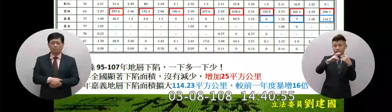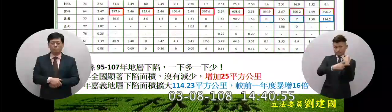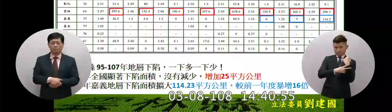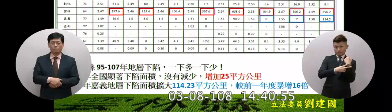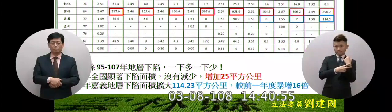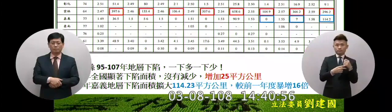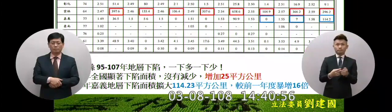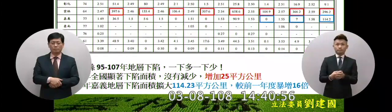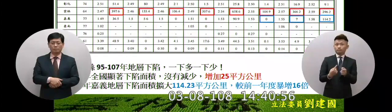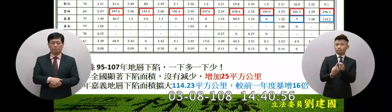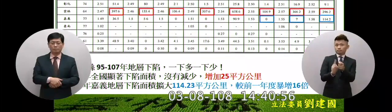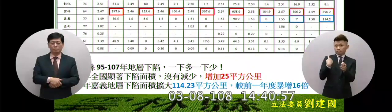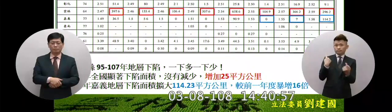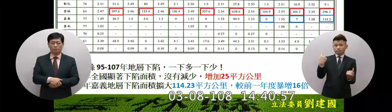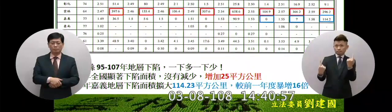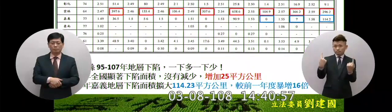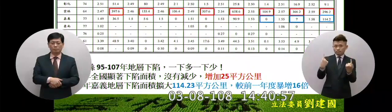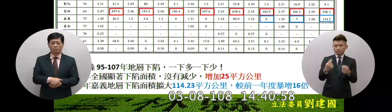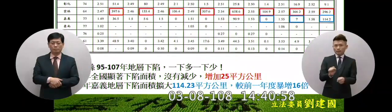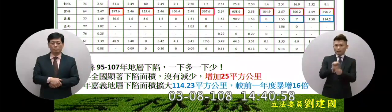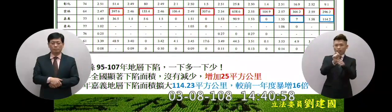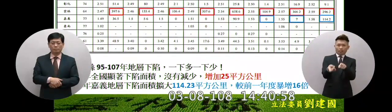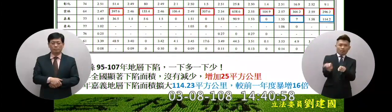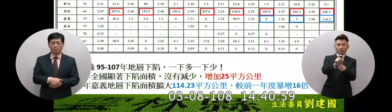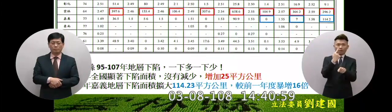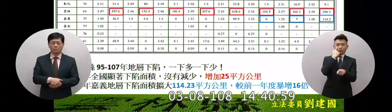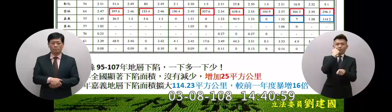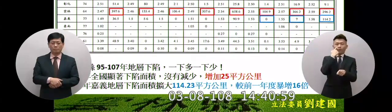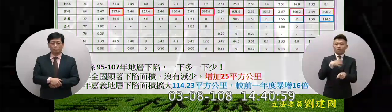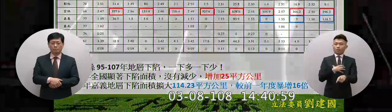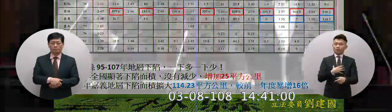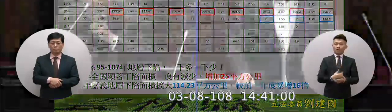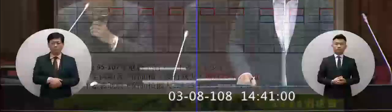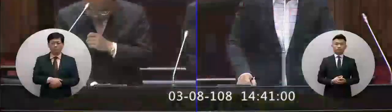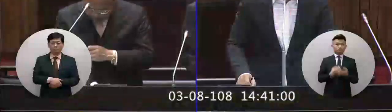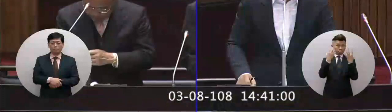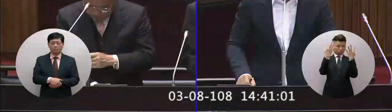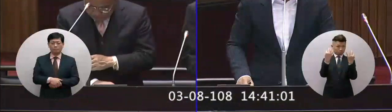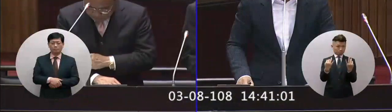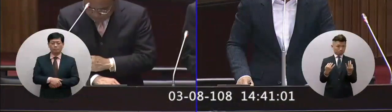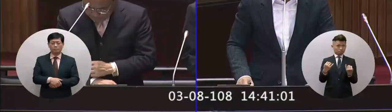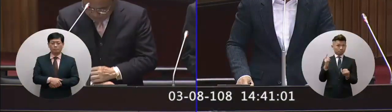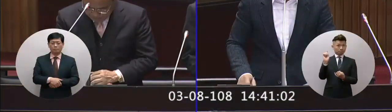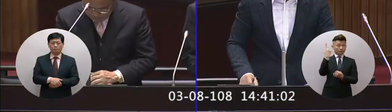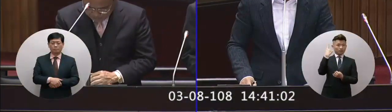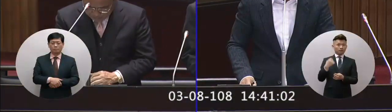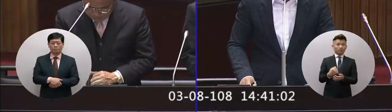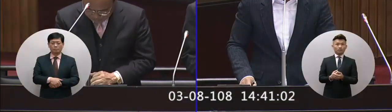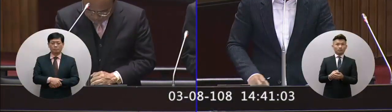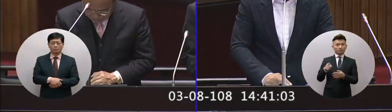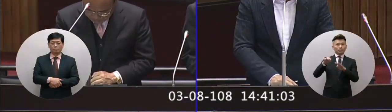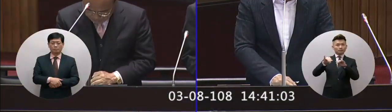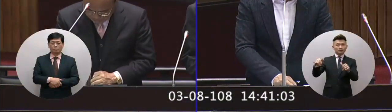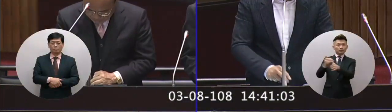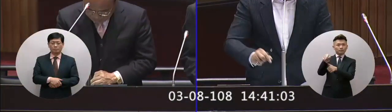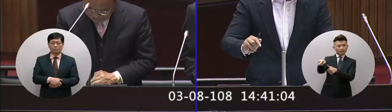頂一路頂一年多幾乎十倍這個所謂是對主義書來的應該不會頂